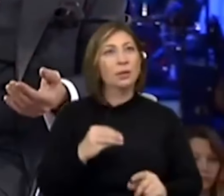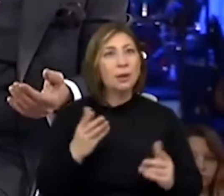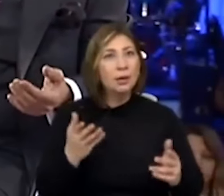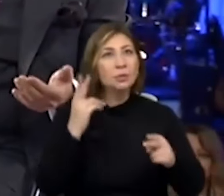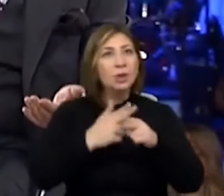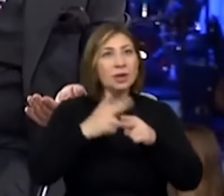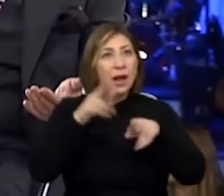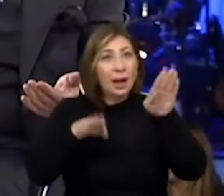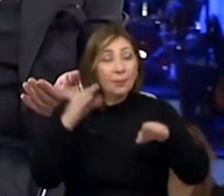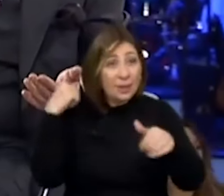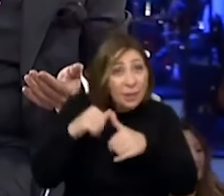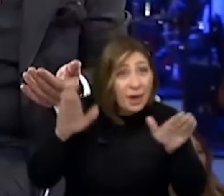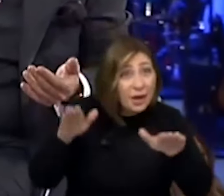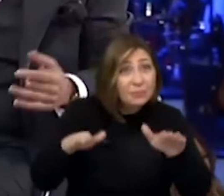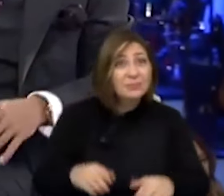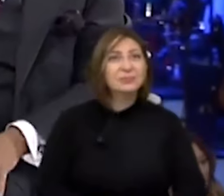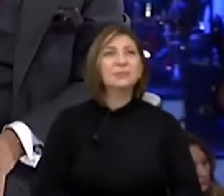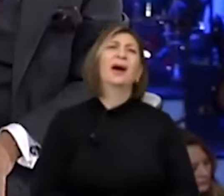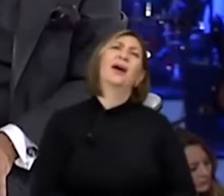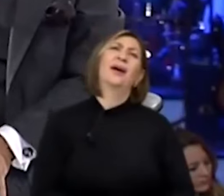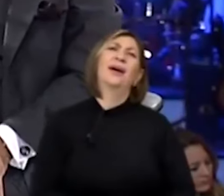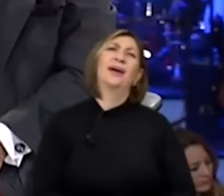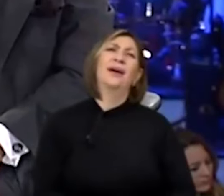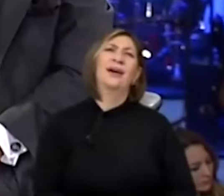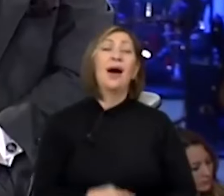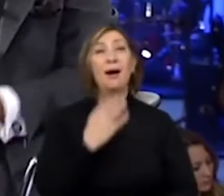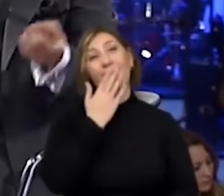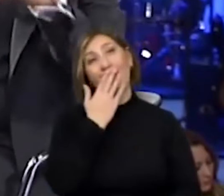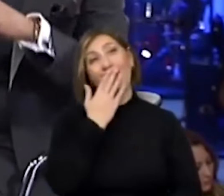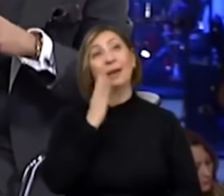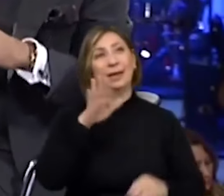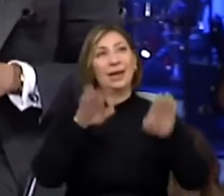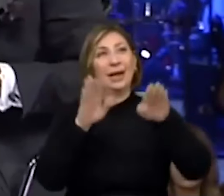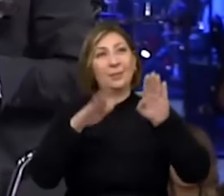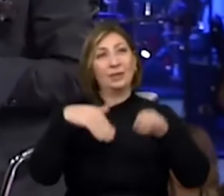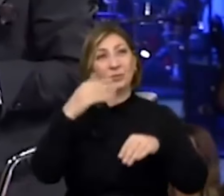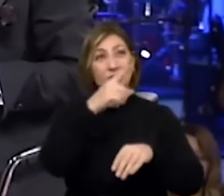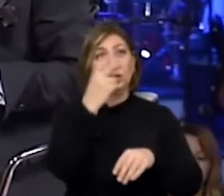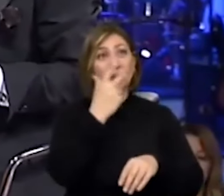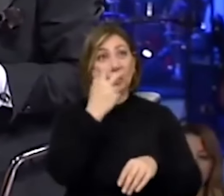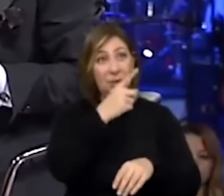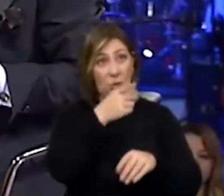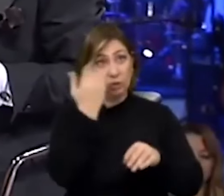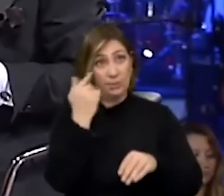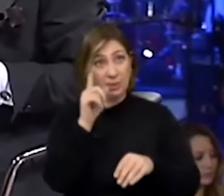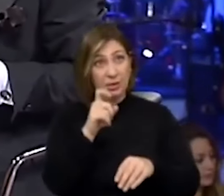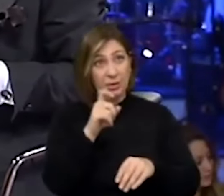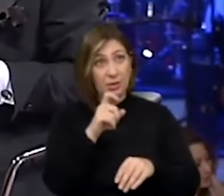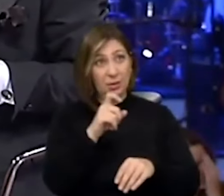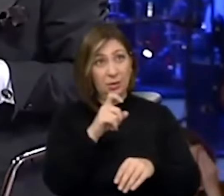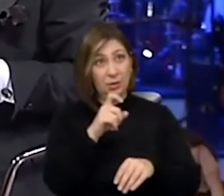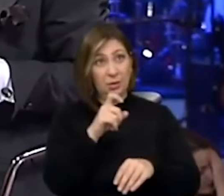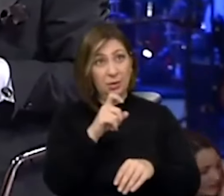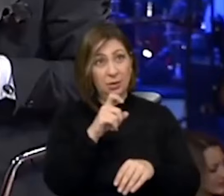ne demek çok acil reklam? Yine mi reklam? Yapma ya. Peki o zaman reklamda Can'ın şarkısından önce mi?